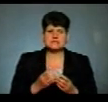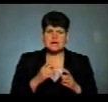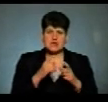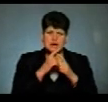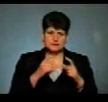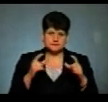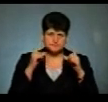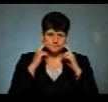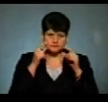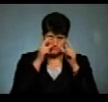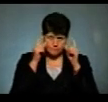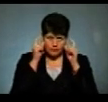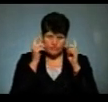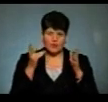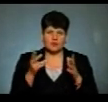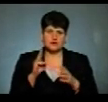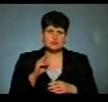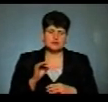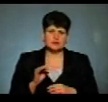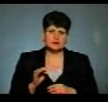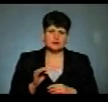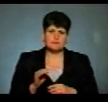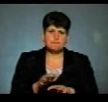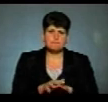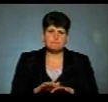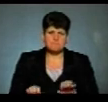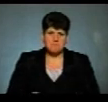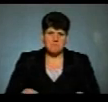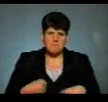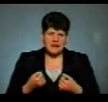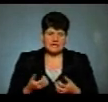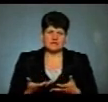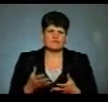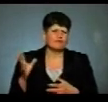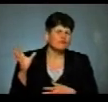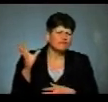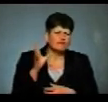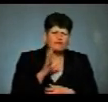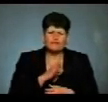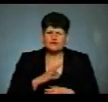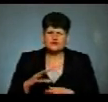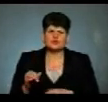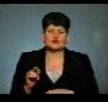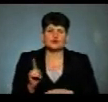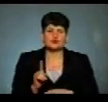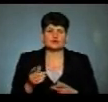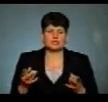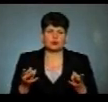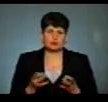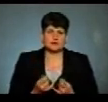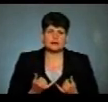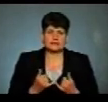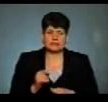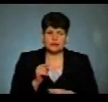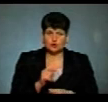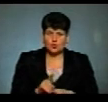респіраторів, окулярів, щитків, бахіл і всього, що необхідно для